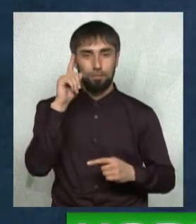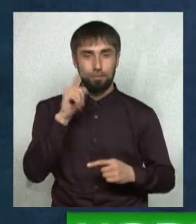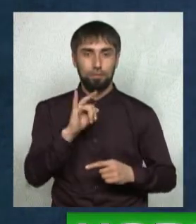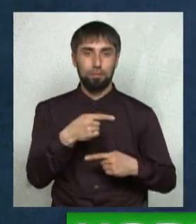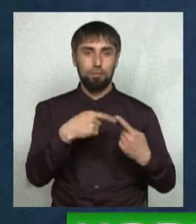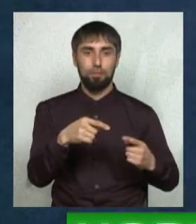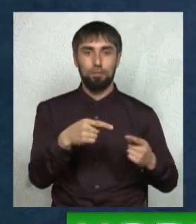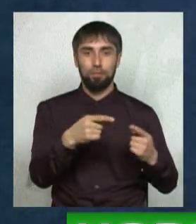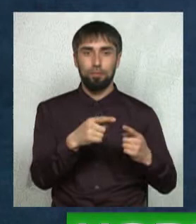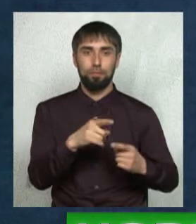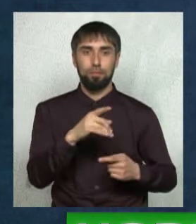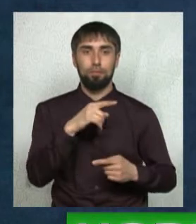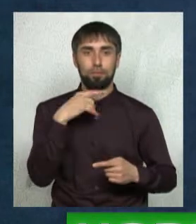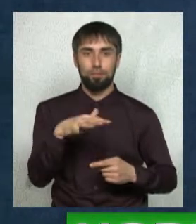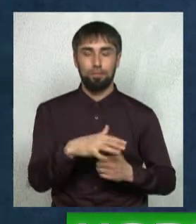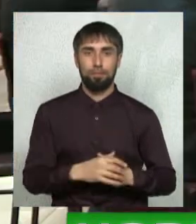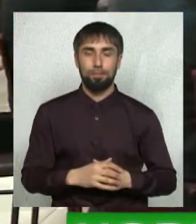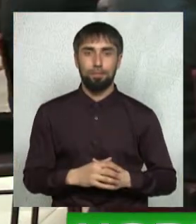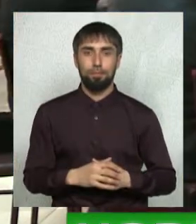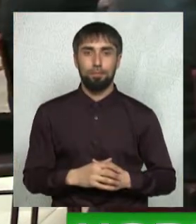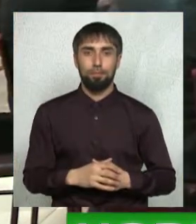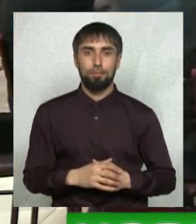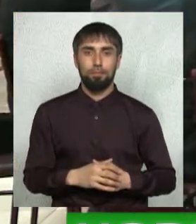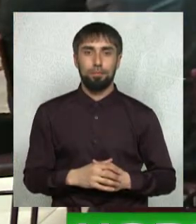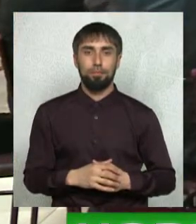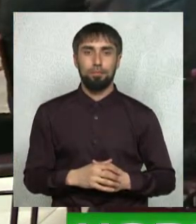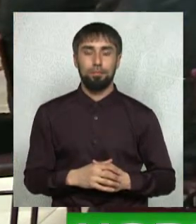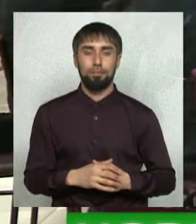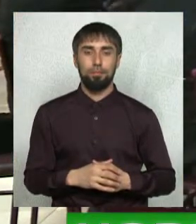узнают и в других уголках страны. Дана Плиева, Магомед Белакиев, Новости 24.